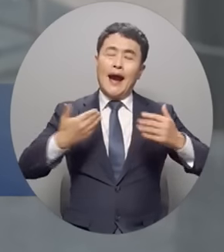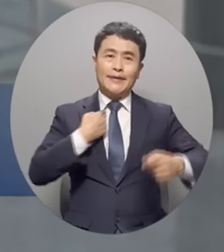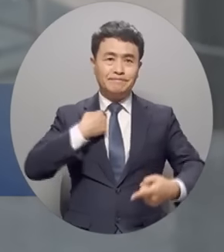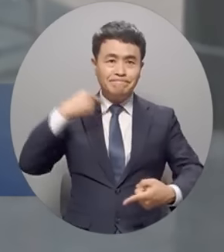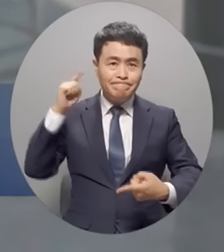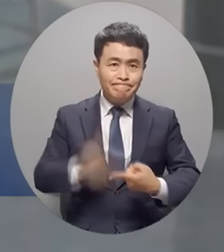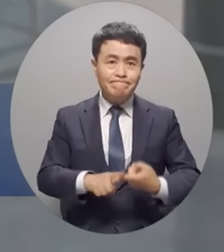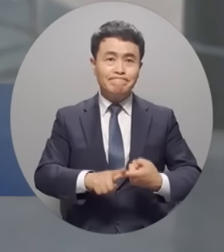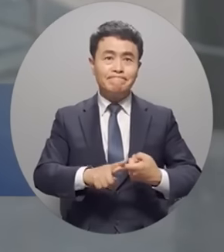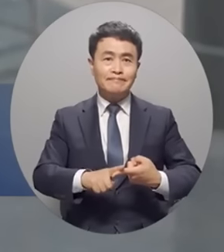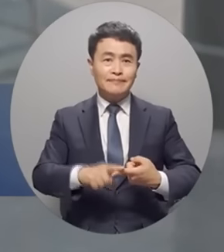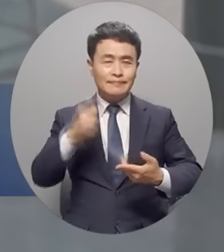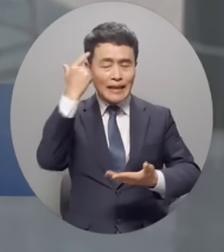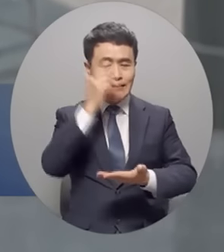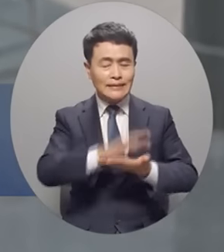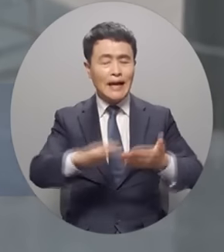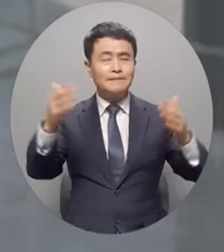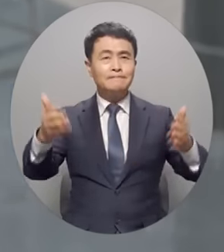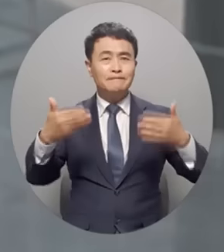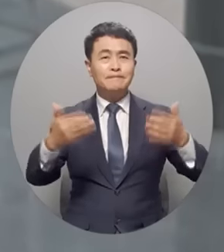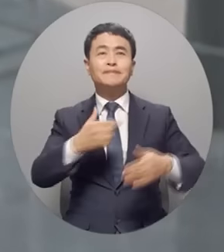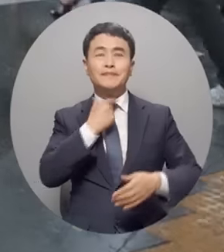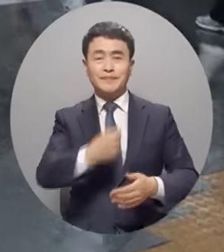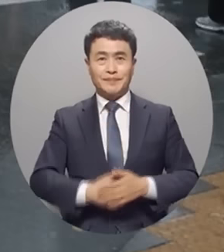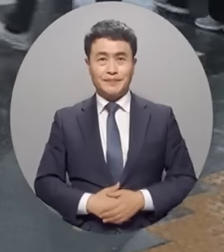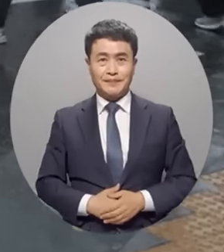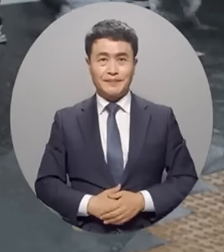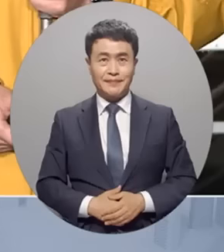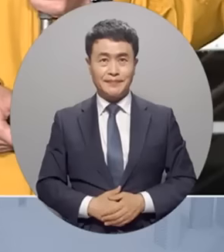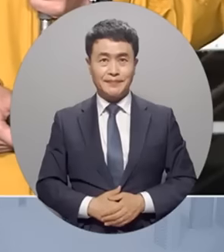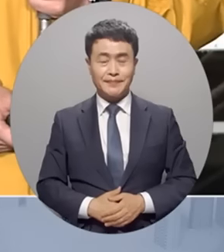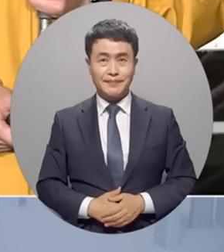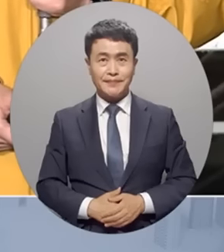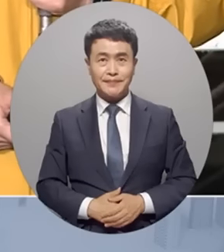가을다운 날씨가 왔으면 하는 바람이 있습니다.